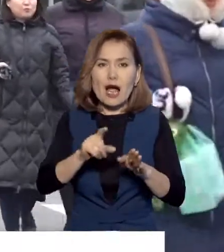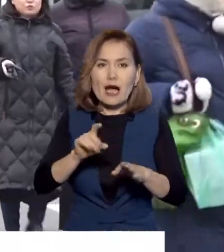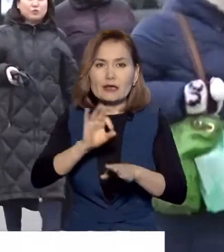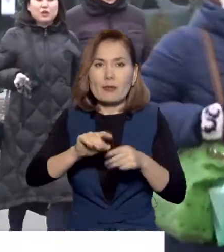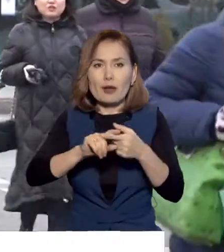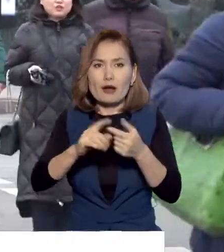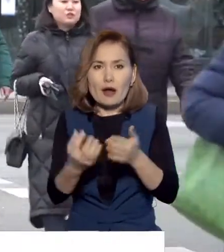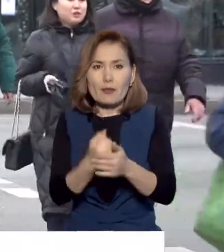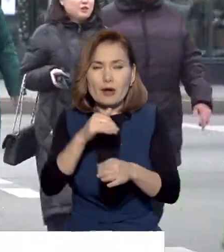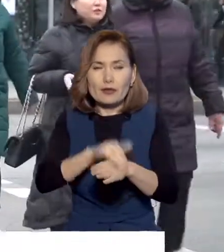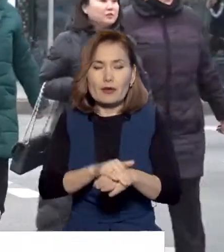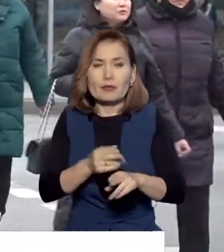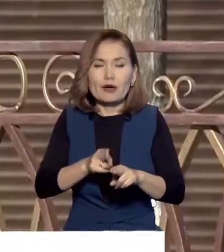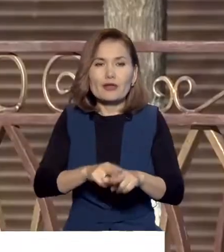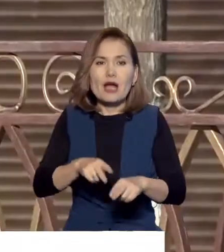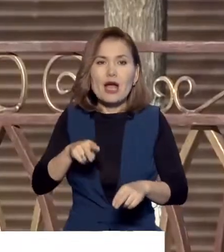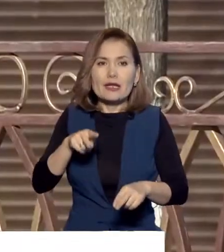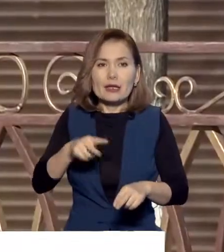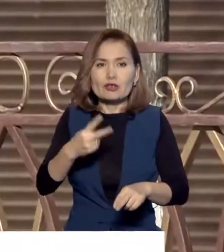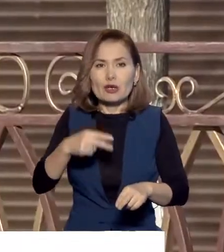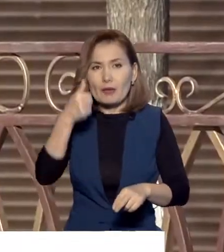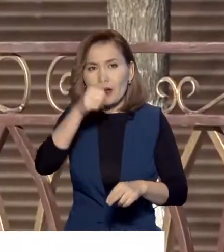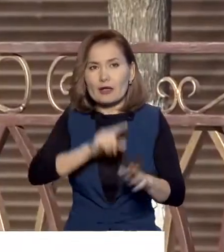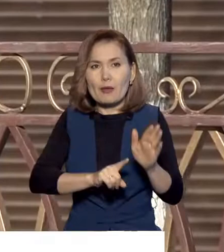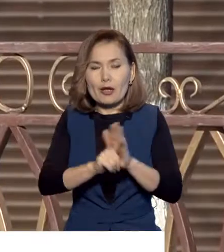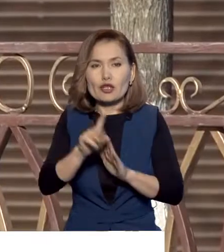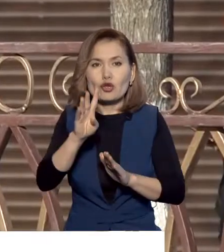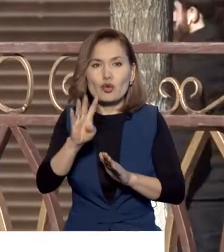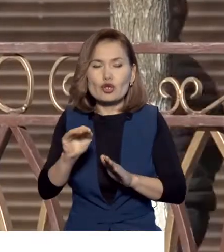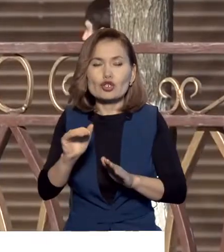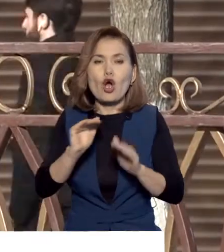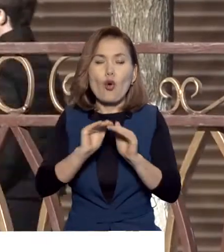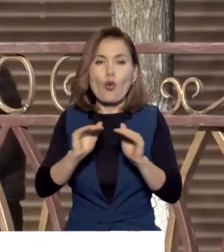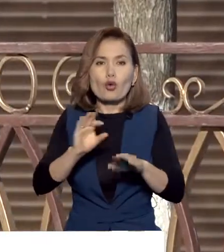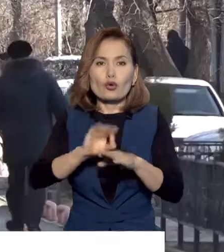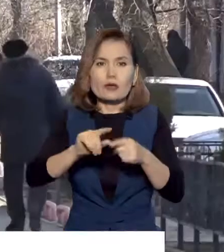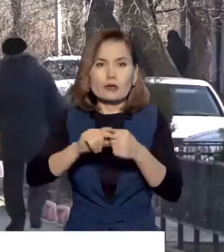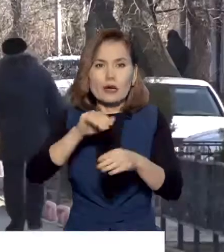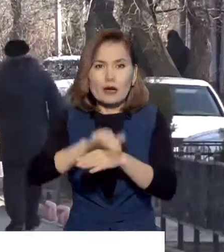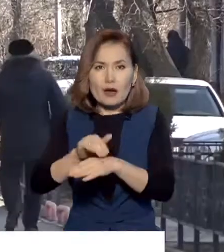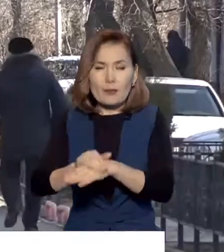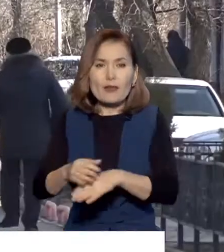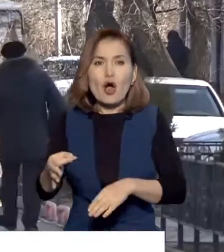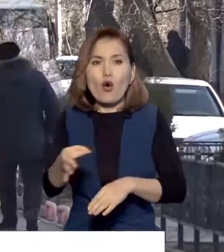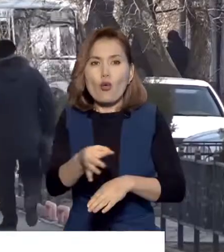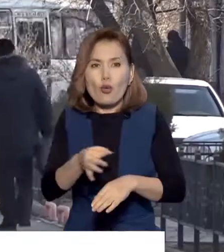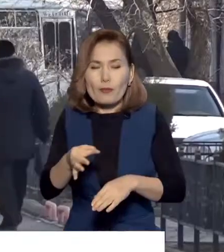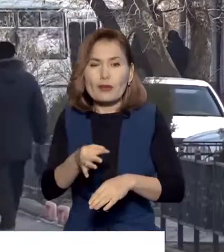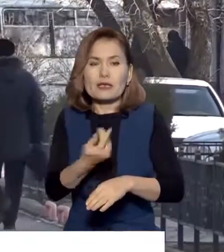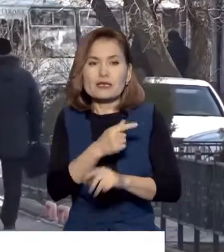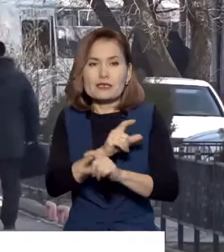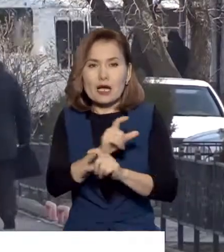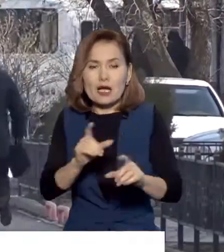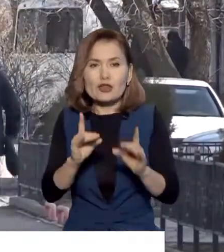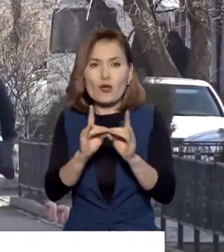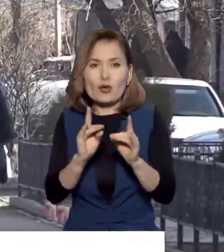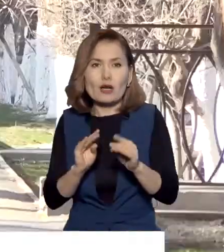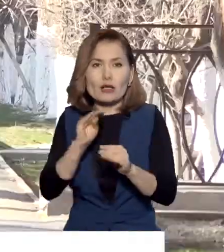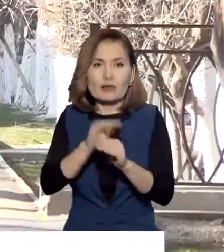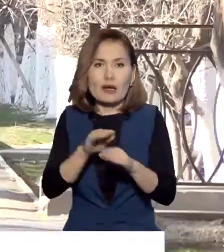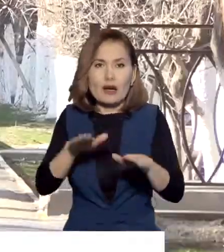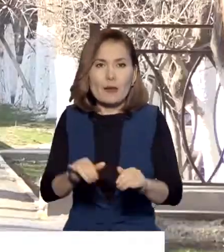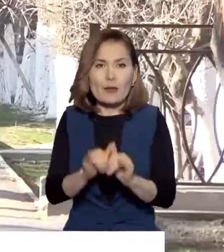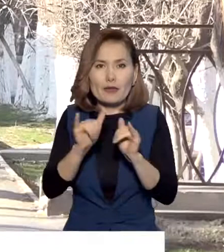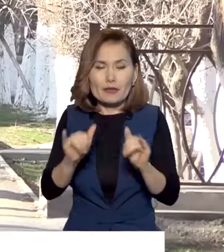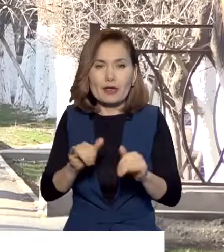жыл басынан бері 400-ге тарта оқушы ауырған. Ал Ақмола облысында науқастарға арналған төсек саны ұлғайтылмақ,